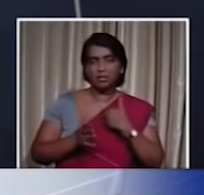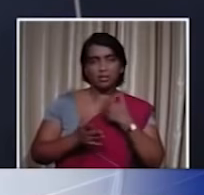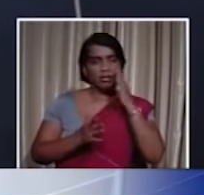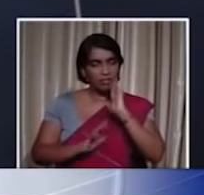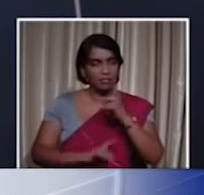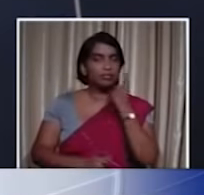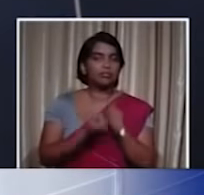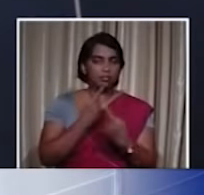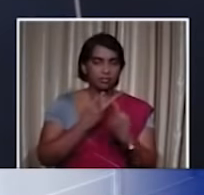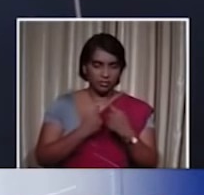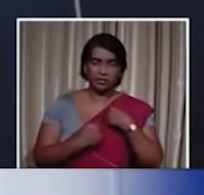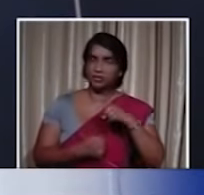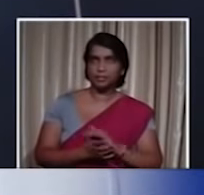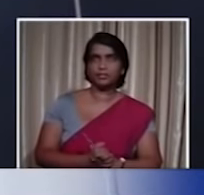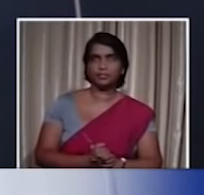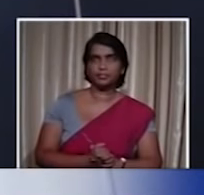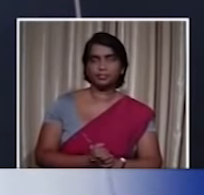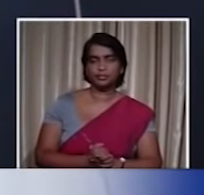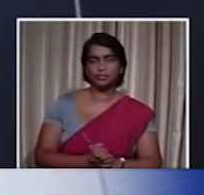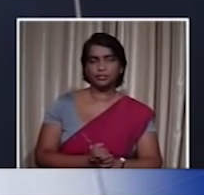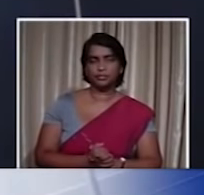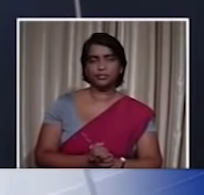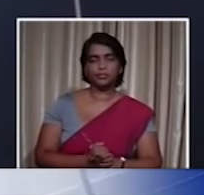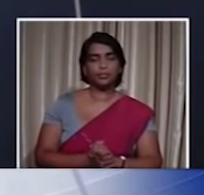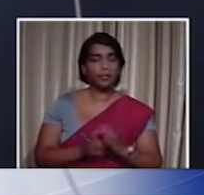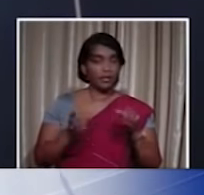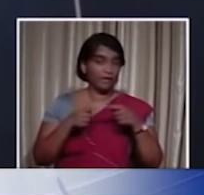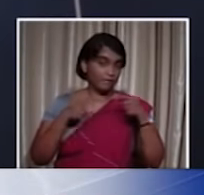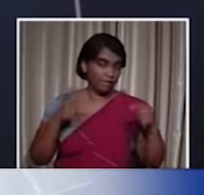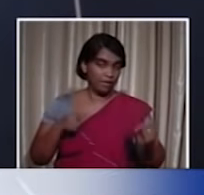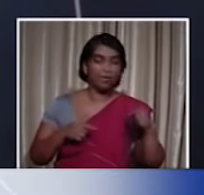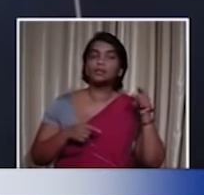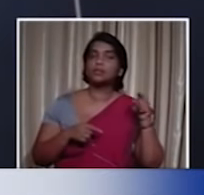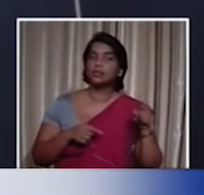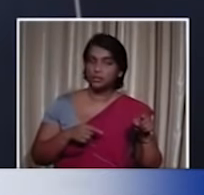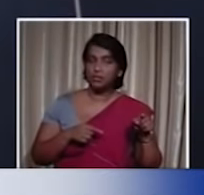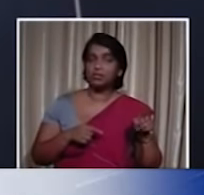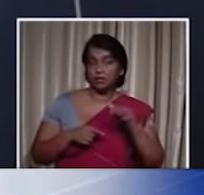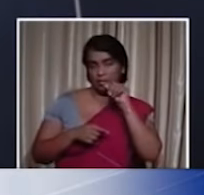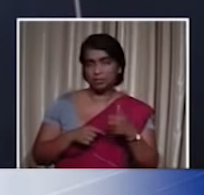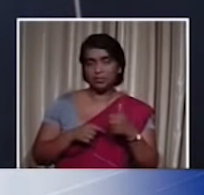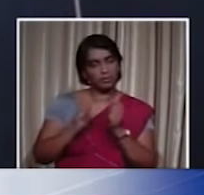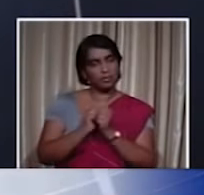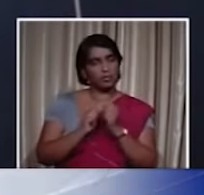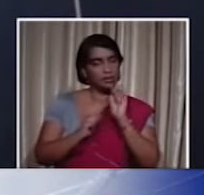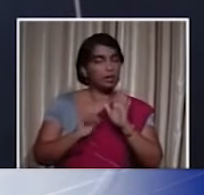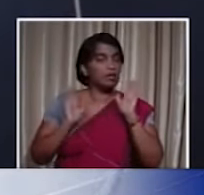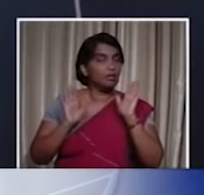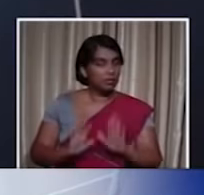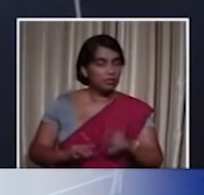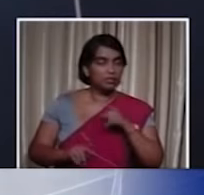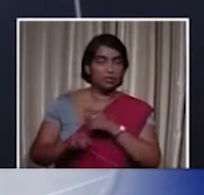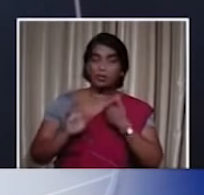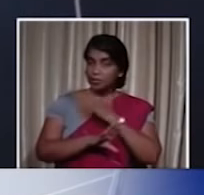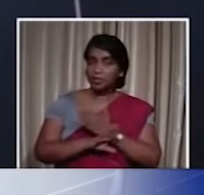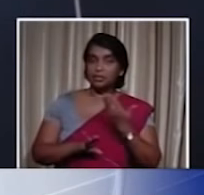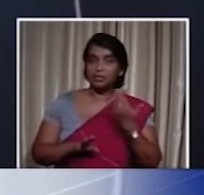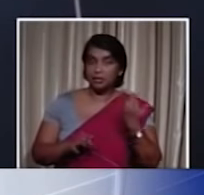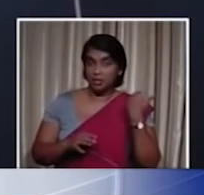தேசத்திலே நாய்கள் போன்று எங்களுடைய இளைஞர்கள் யுவதிகள் எங்களுடைய அக்காக்கள் தங்கைகள் படுகொலை செய்யப்பட்ட